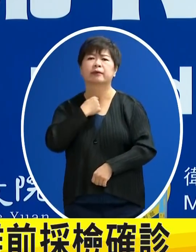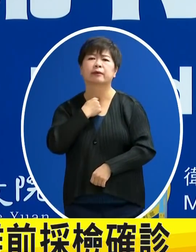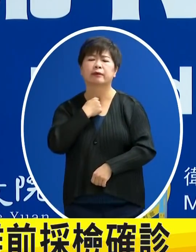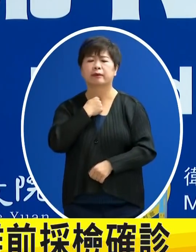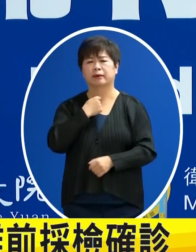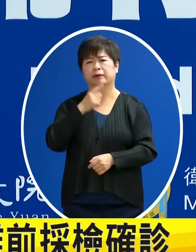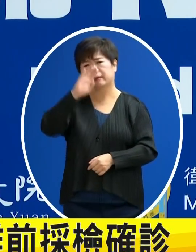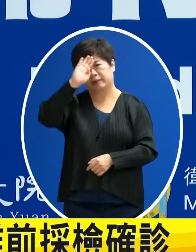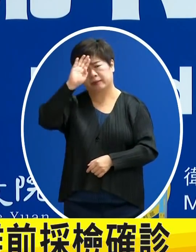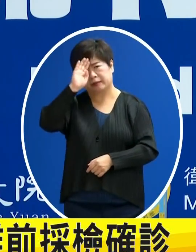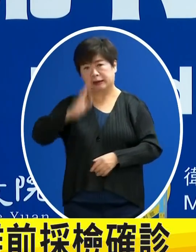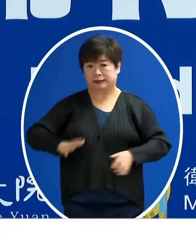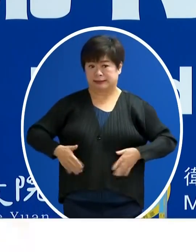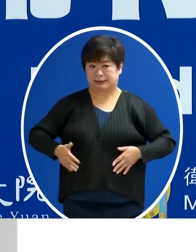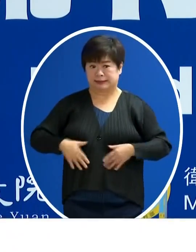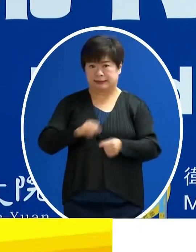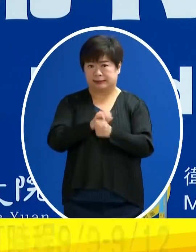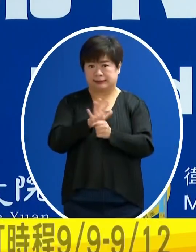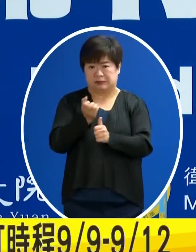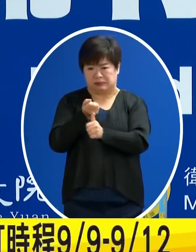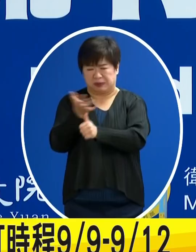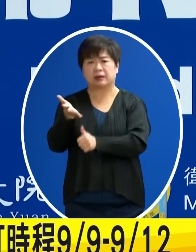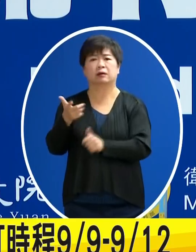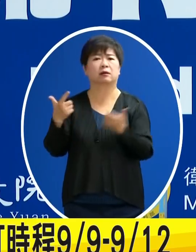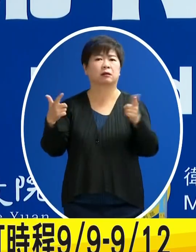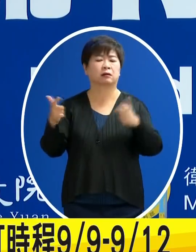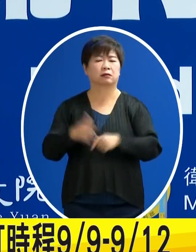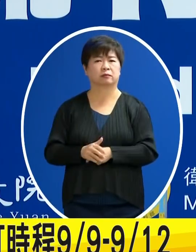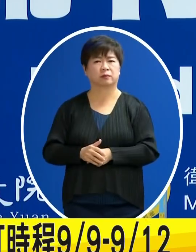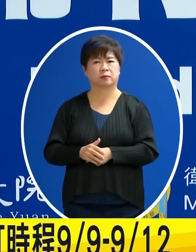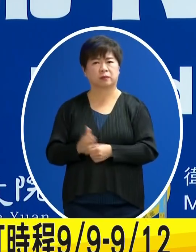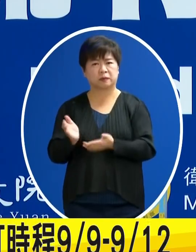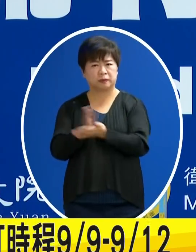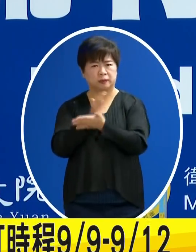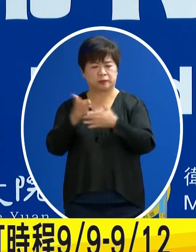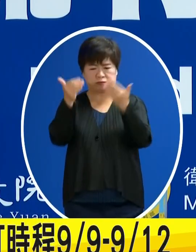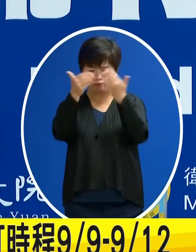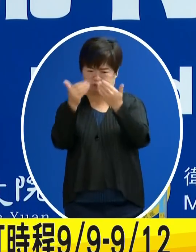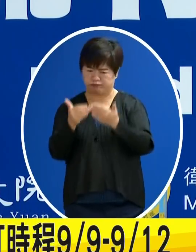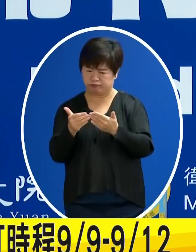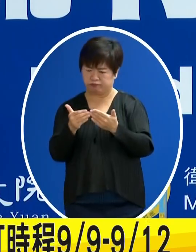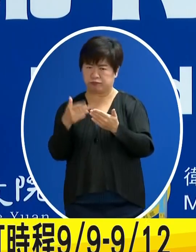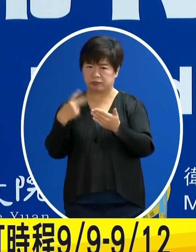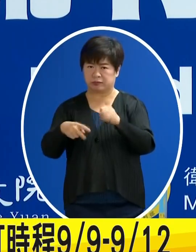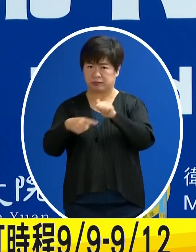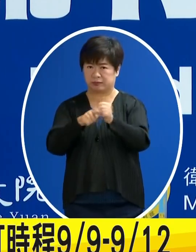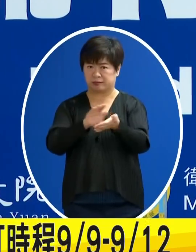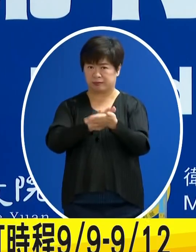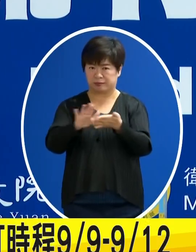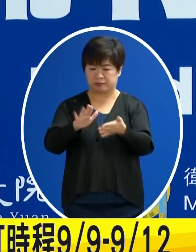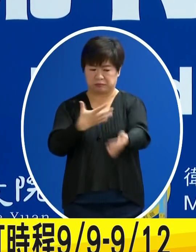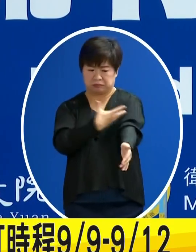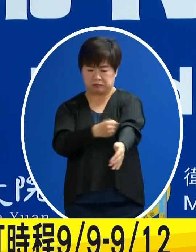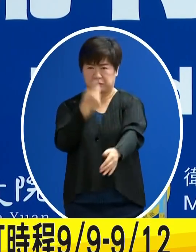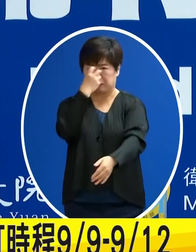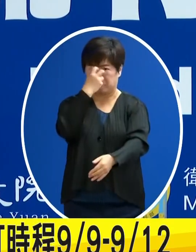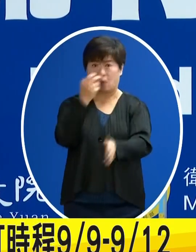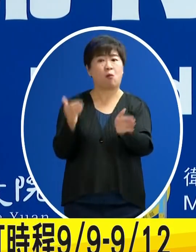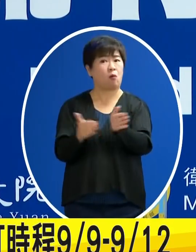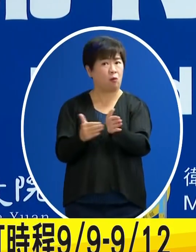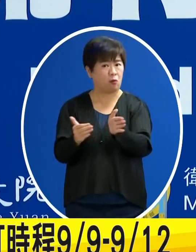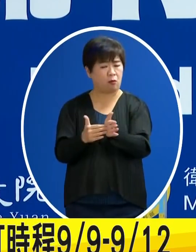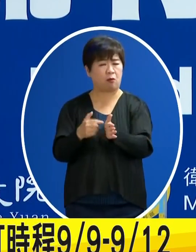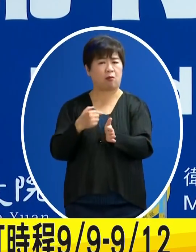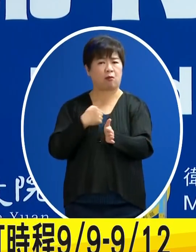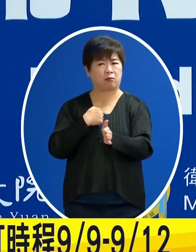而不是这个急性 COVID-19 的感染所致哈。所以综合相关的症状跟 这个血清抗体的检验结果，我们